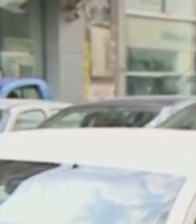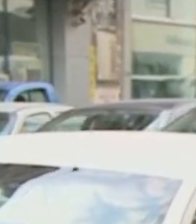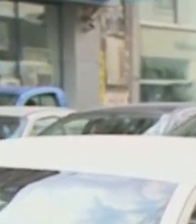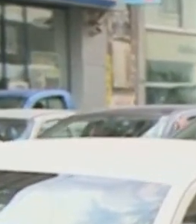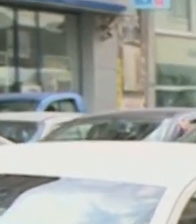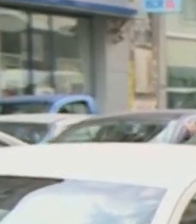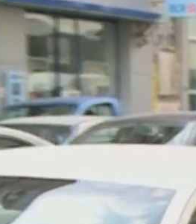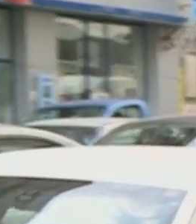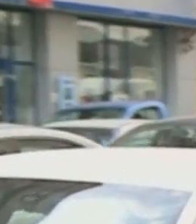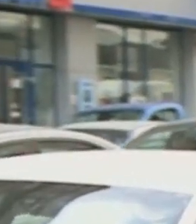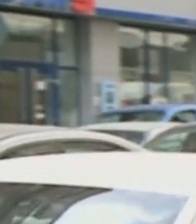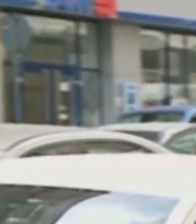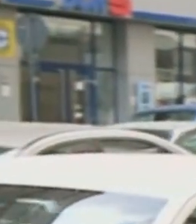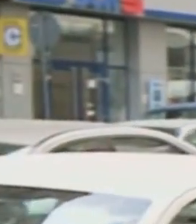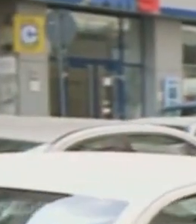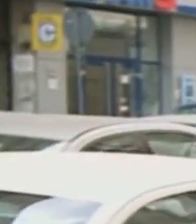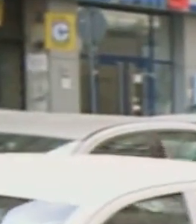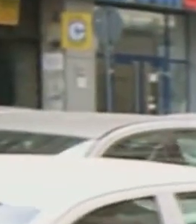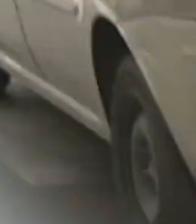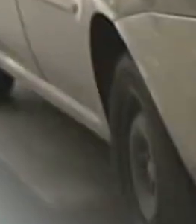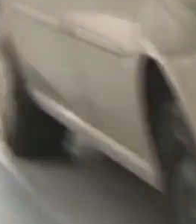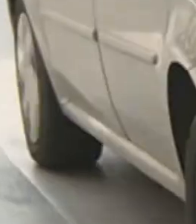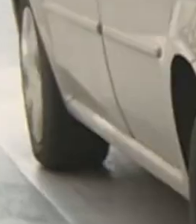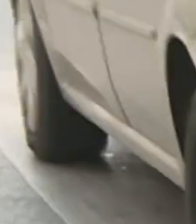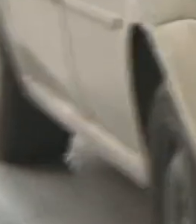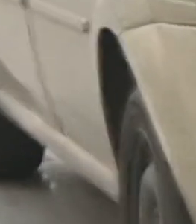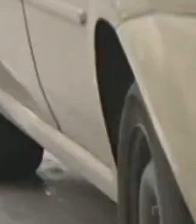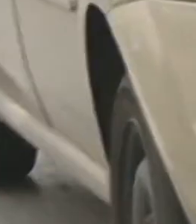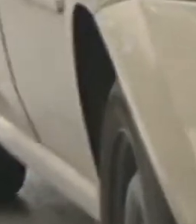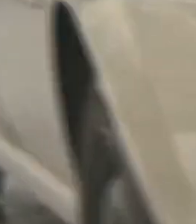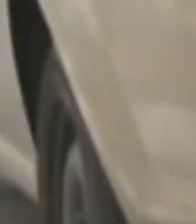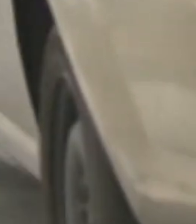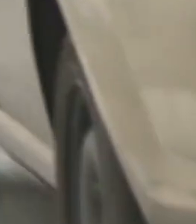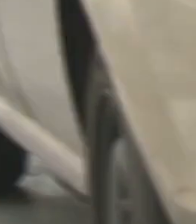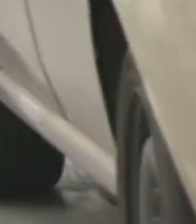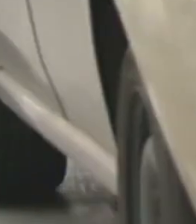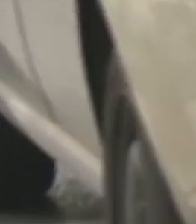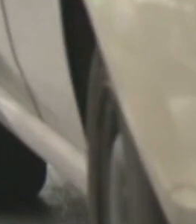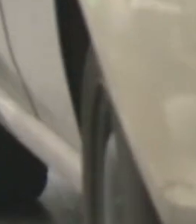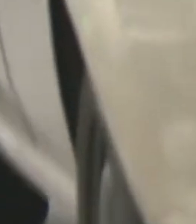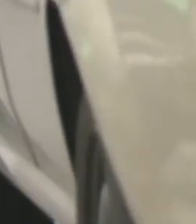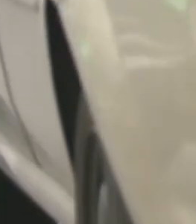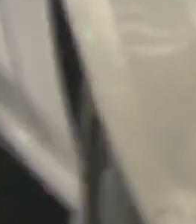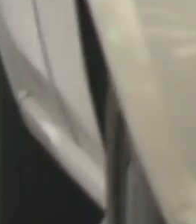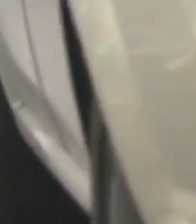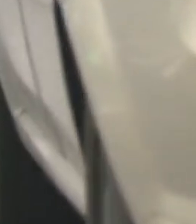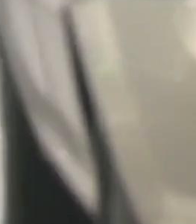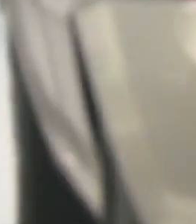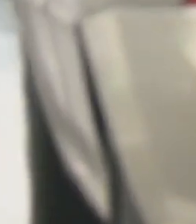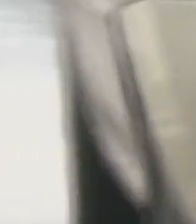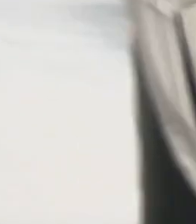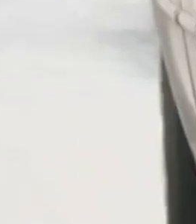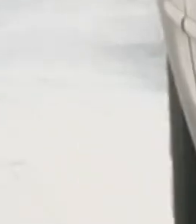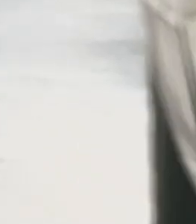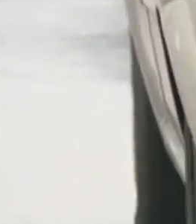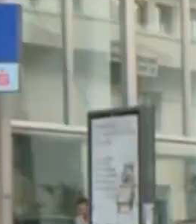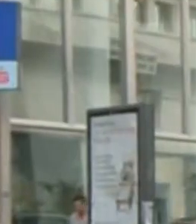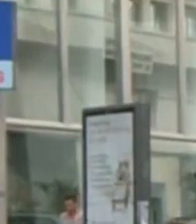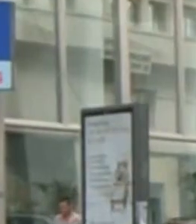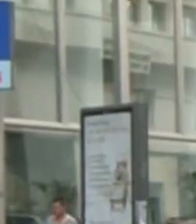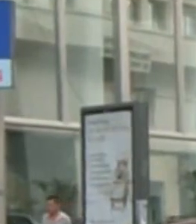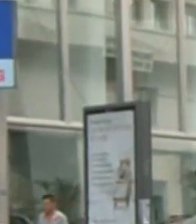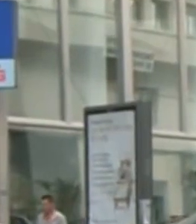cetățeni care duc în anumite zone cu noaiele, le dau foc și generează într-adevăr câte o poluare, hai să